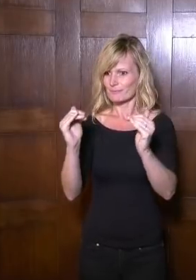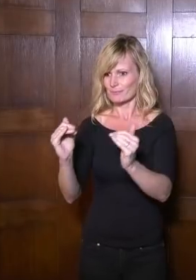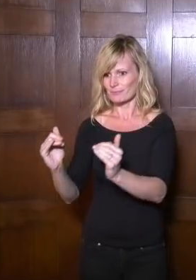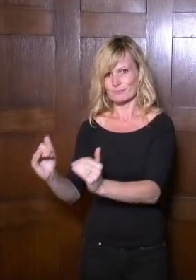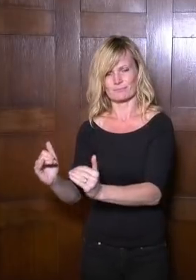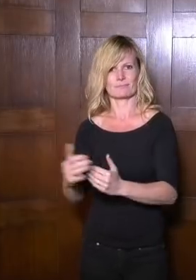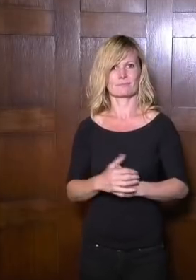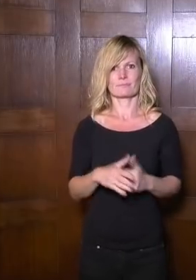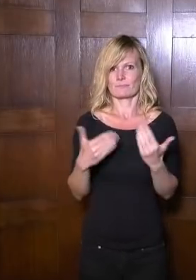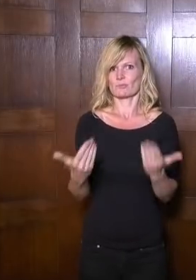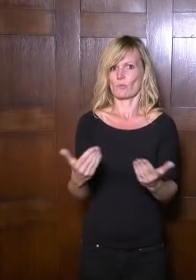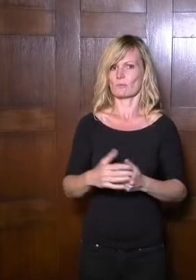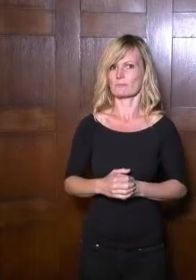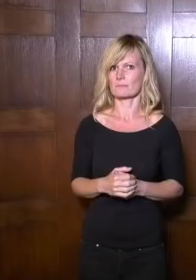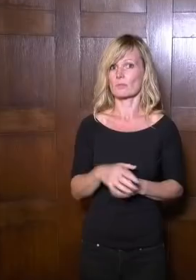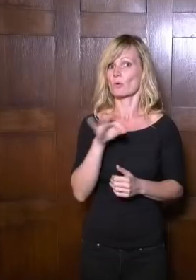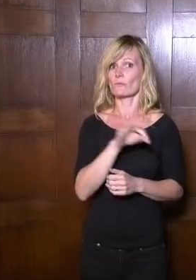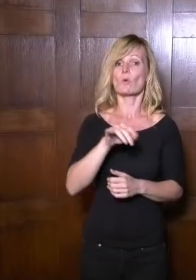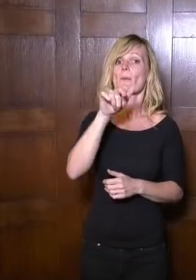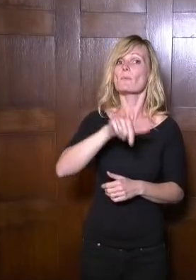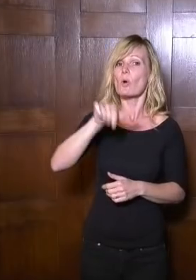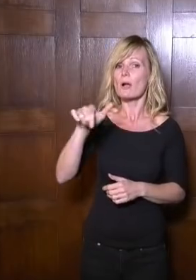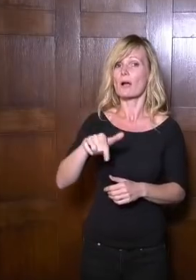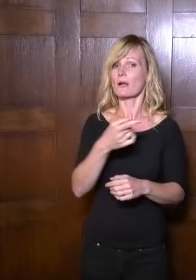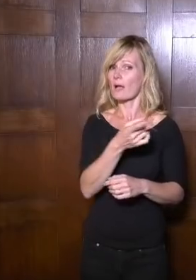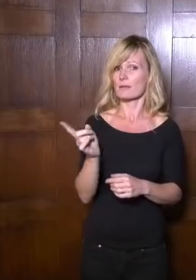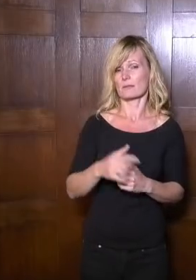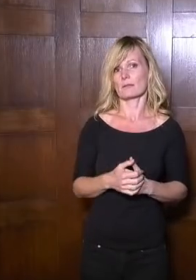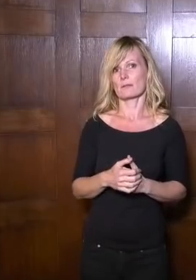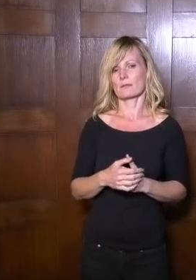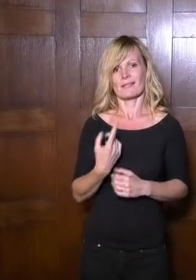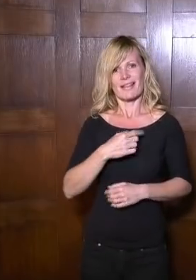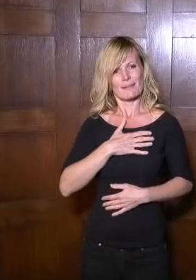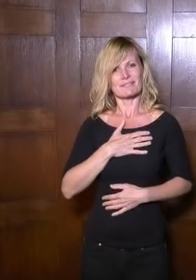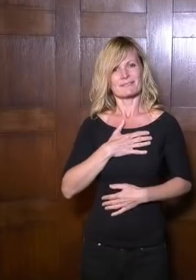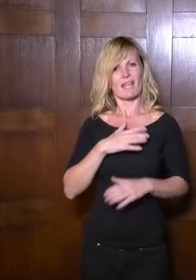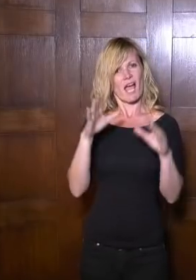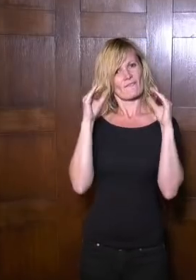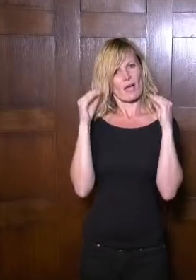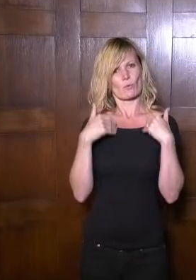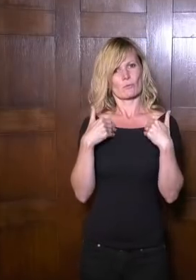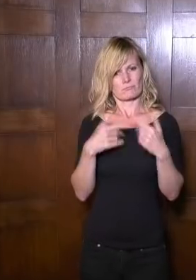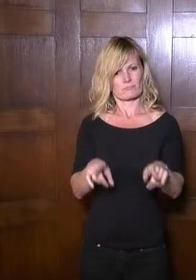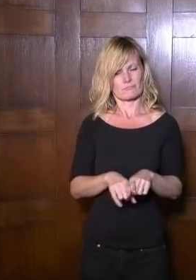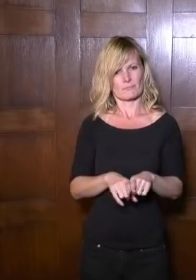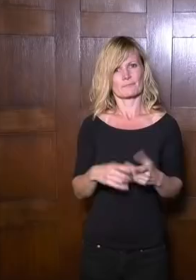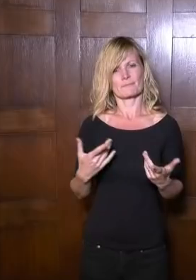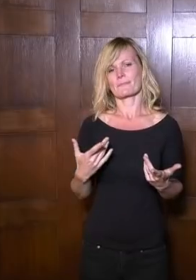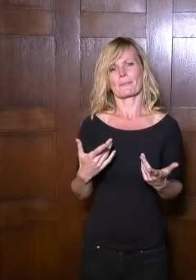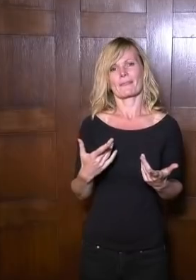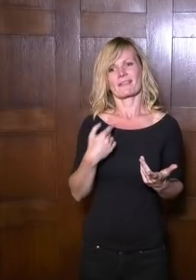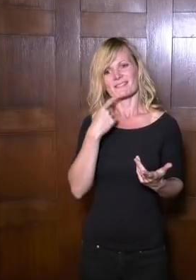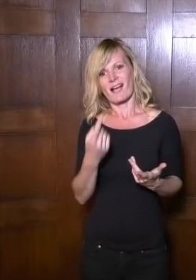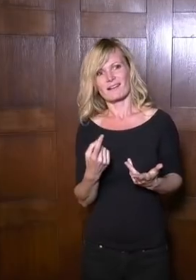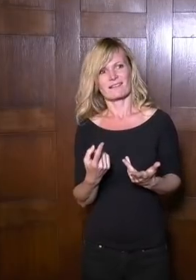Und damit wird das natürlich für die Bürgerinnen und Bürger, und das kann ich auch sozusagen auch aus eigener Erfahrung natürlich nachvollziehen, schwer nachvollziehbar zu sagen, auf der